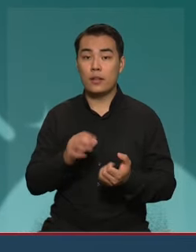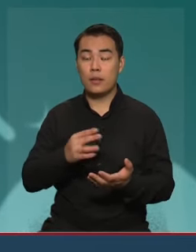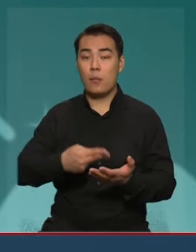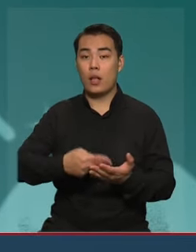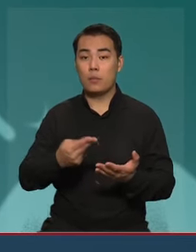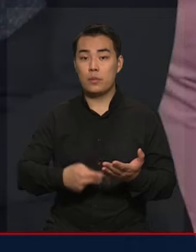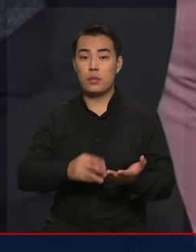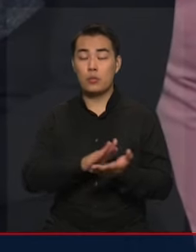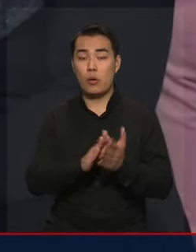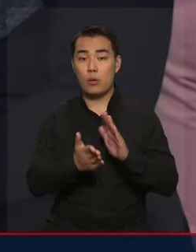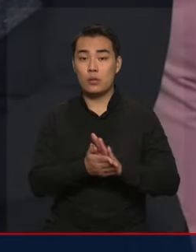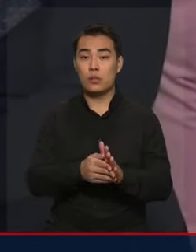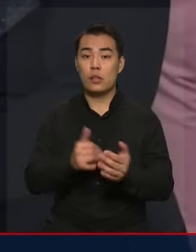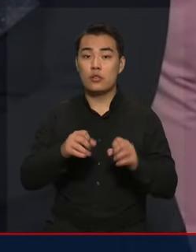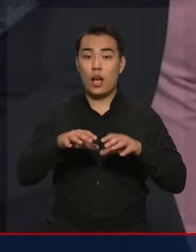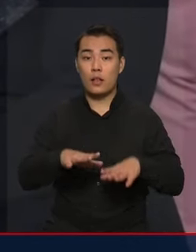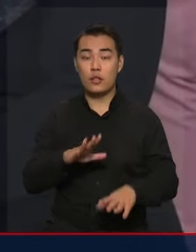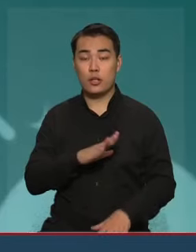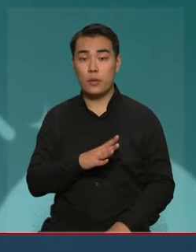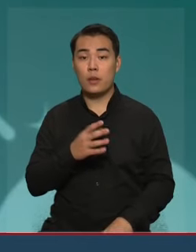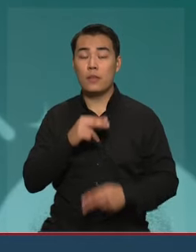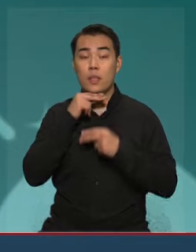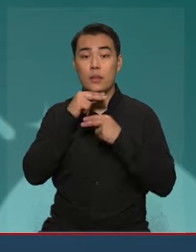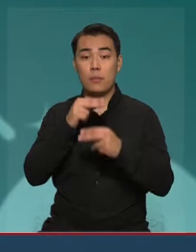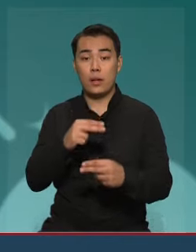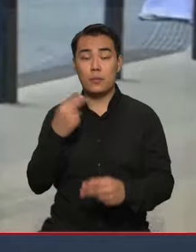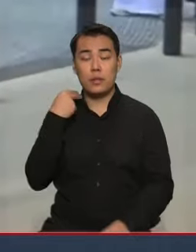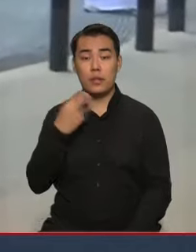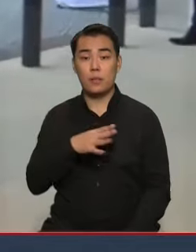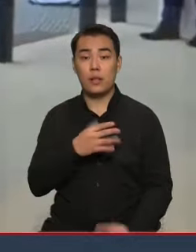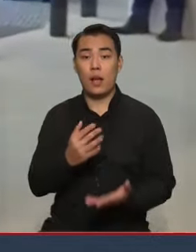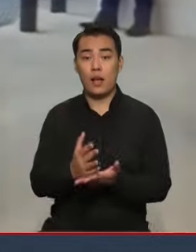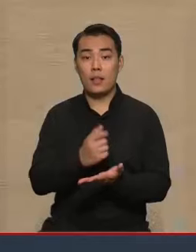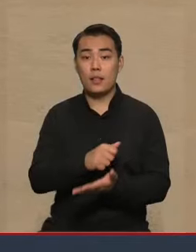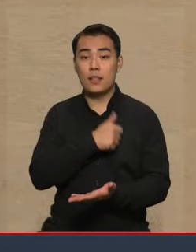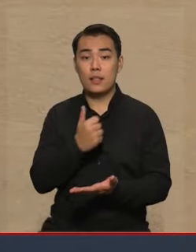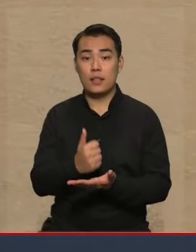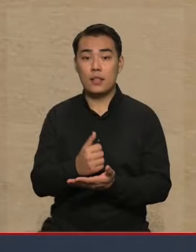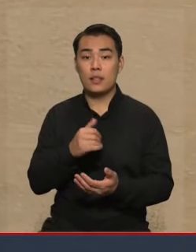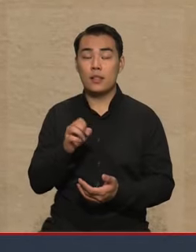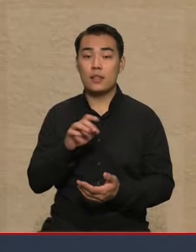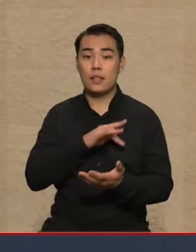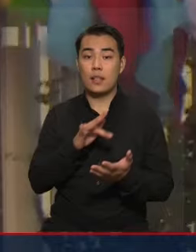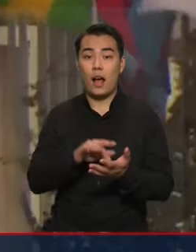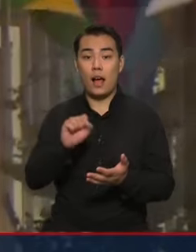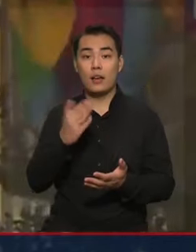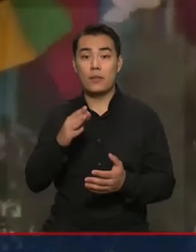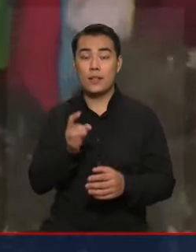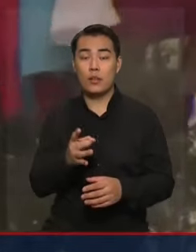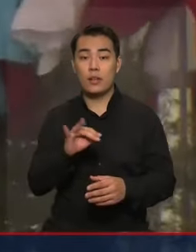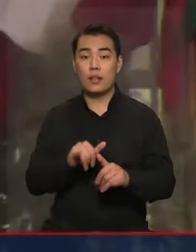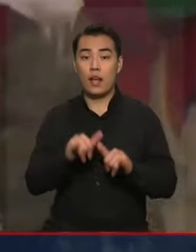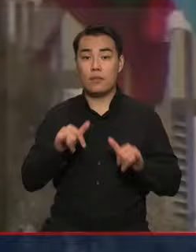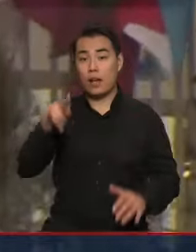подписываются капиталоемкие соглашения. Особенное внимание президент уделяет сохранению лидерства в Центральноазиатском регионе и развитию